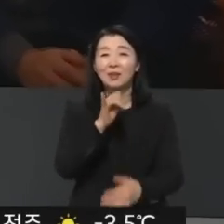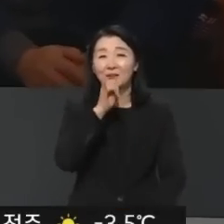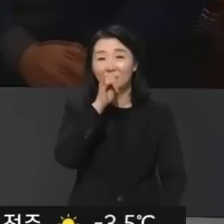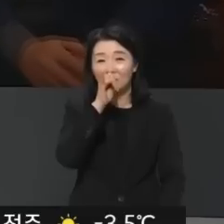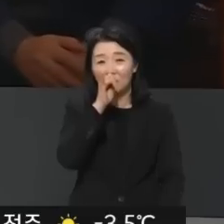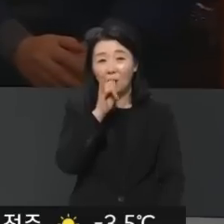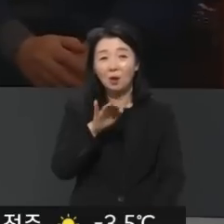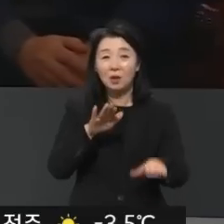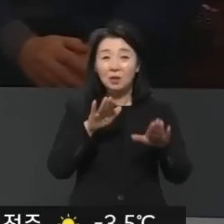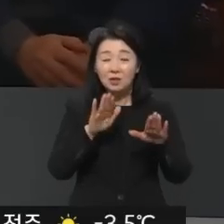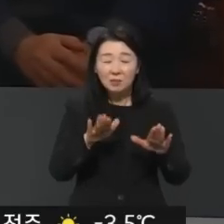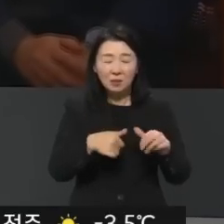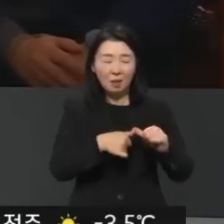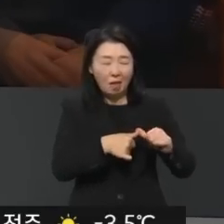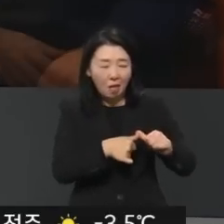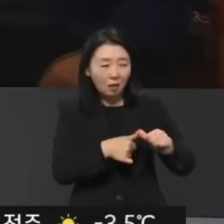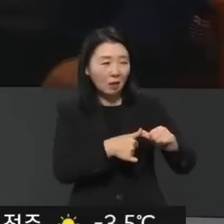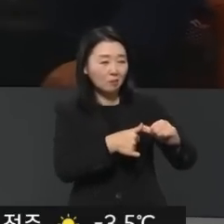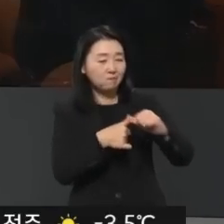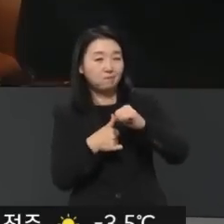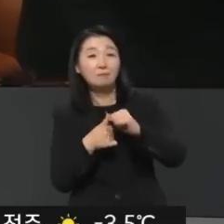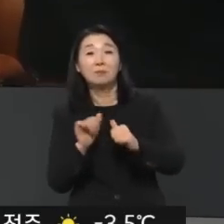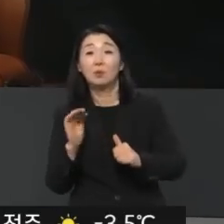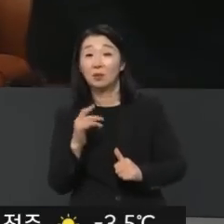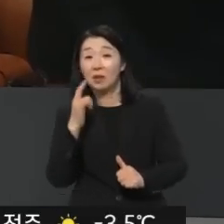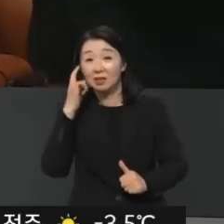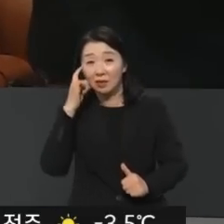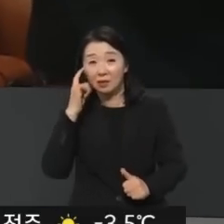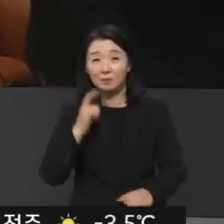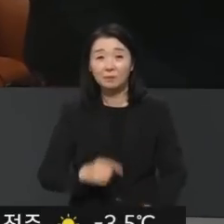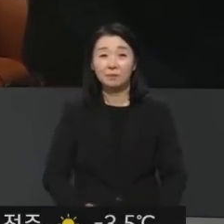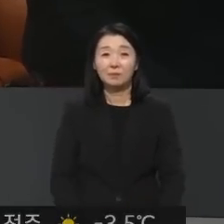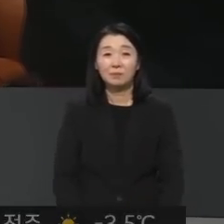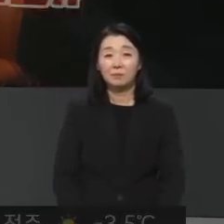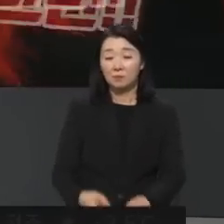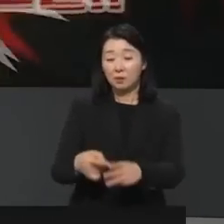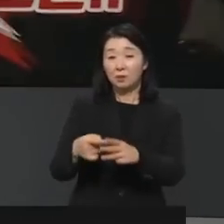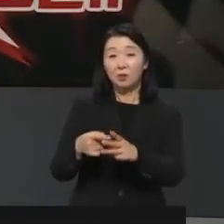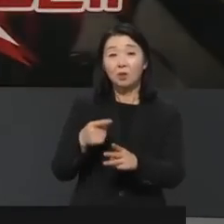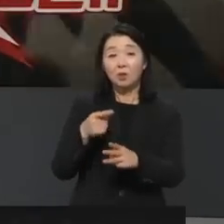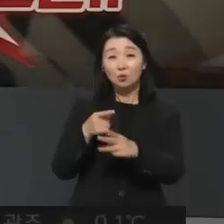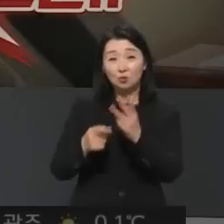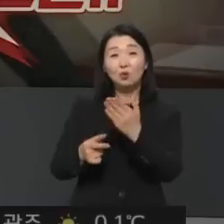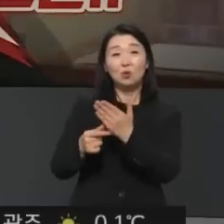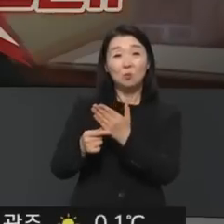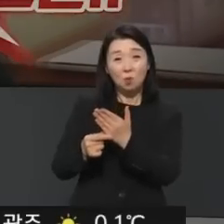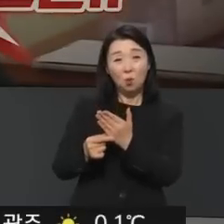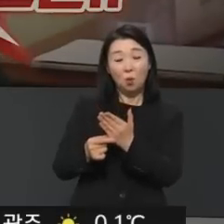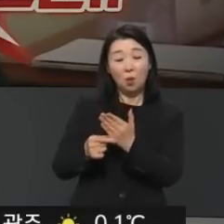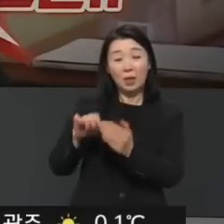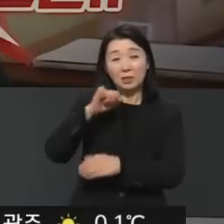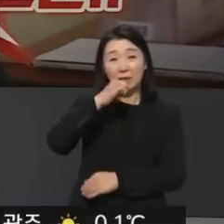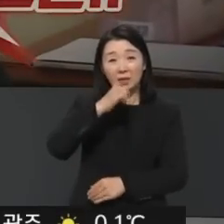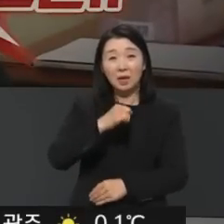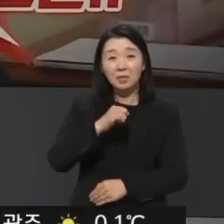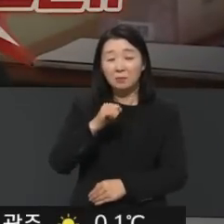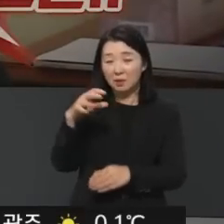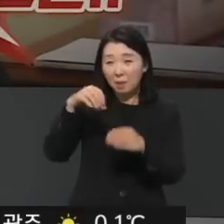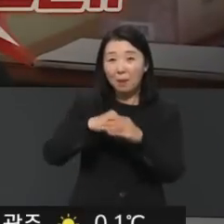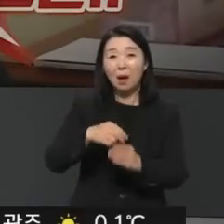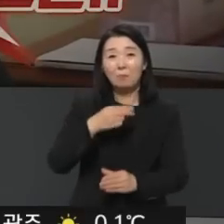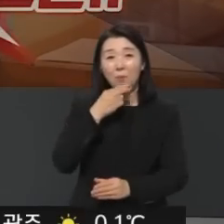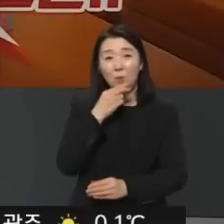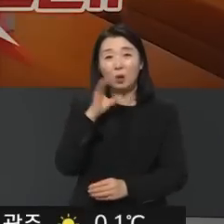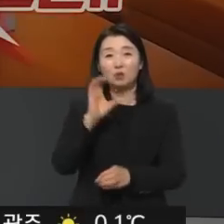같은데 이번에 밀리면 계속 밀린다는 생각 작용한 걸로 보이고요. 이 윤석열표 예산 이번에 반영 못하면